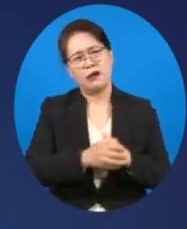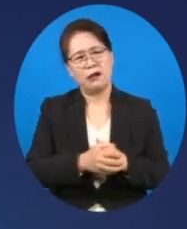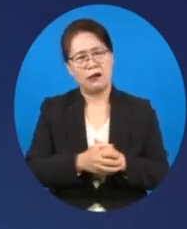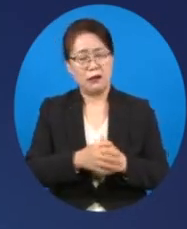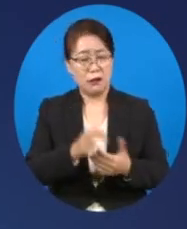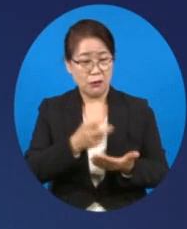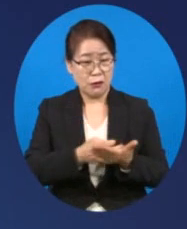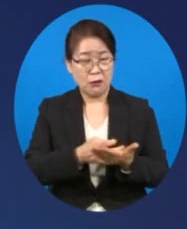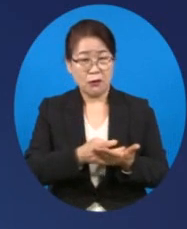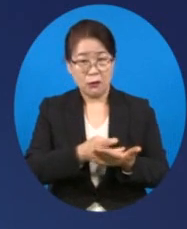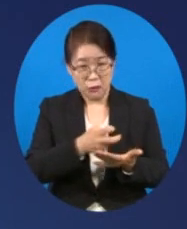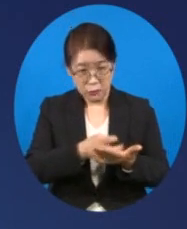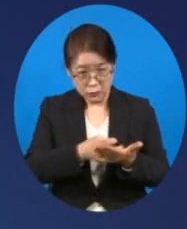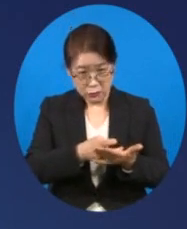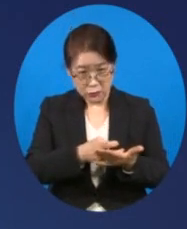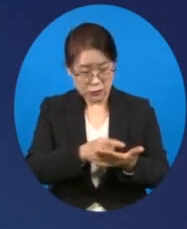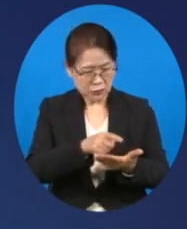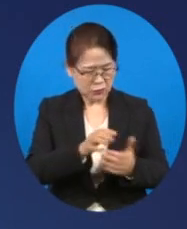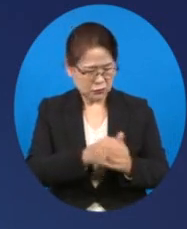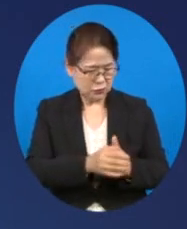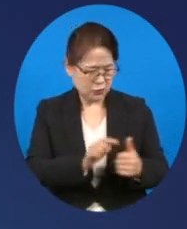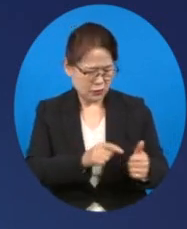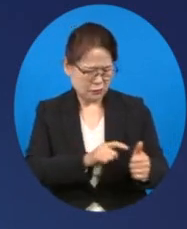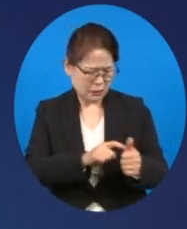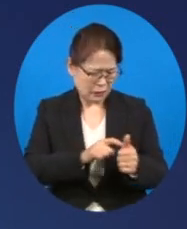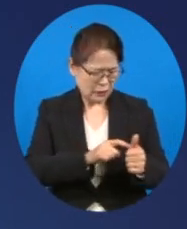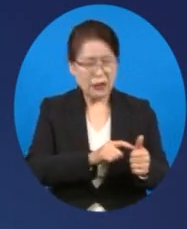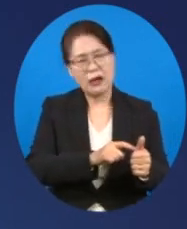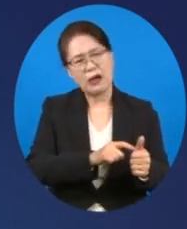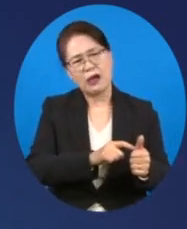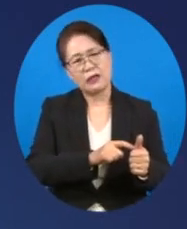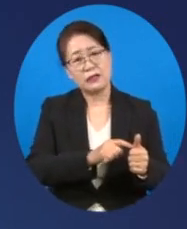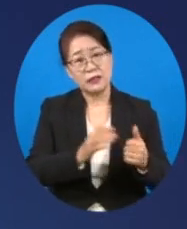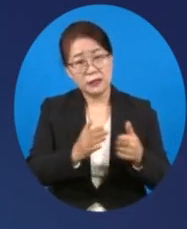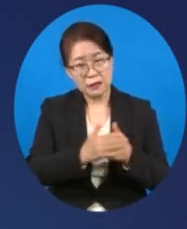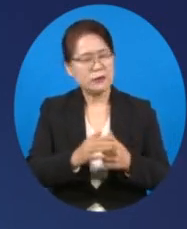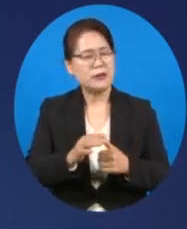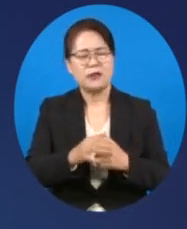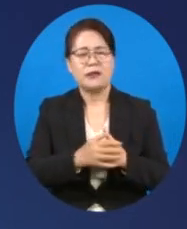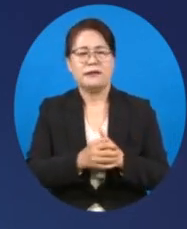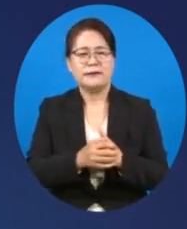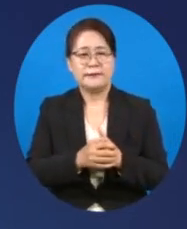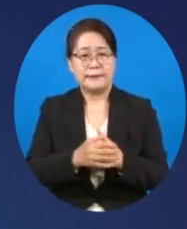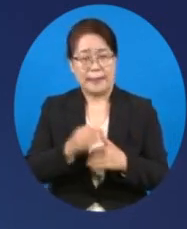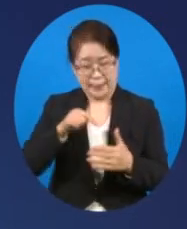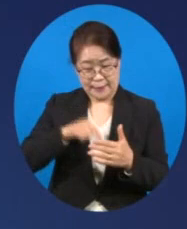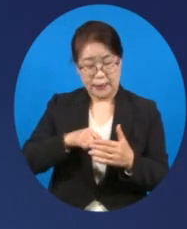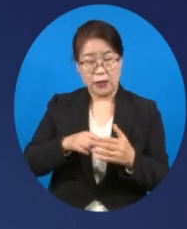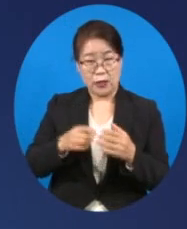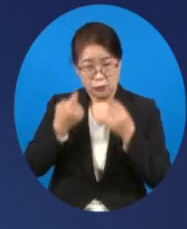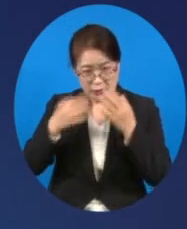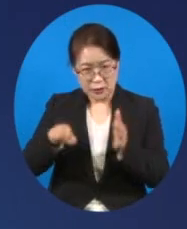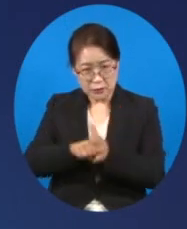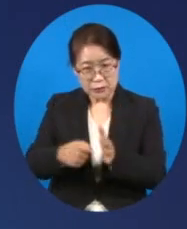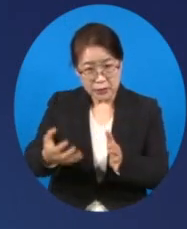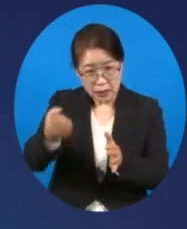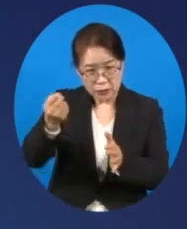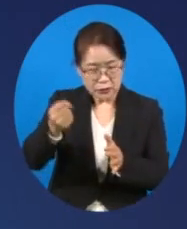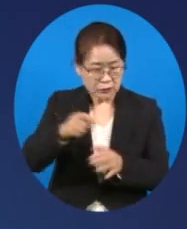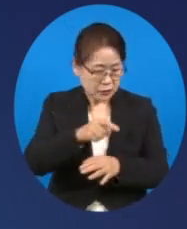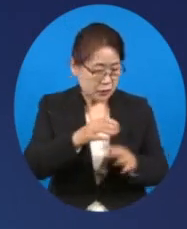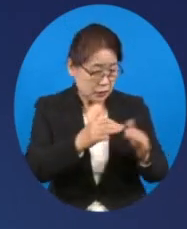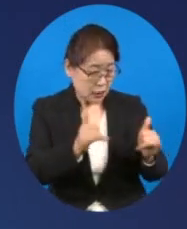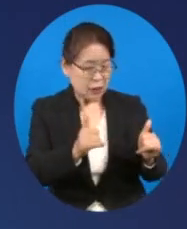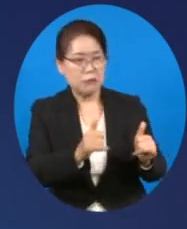도덕적이고 윤리적인 복음을 전합니다 왜 그 사람을 설득을 시키려고 하니까 그런데 내 안에 확신이 있는 사람은요 그